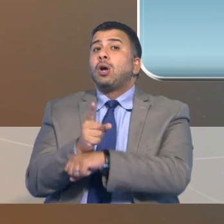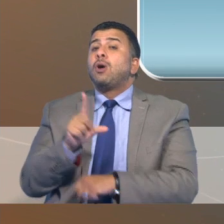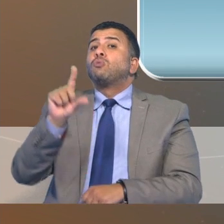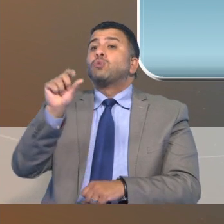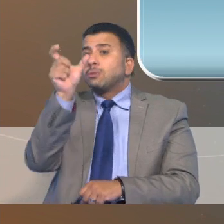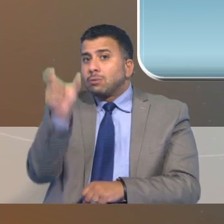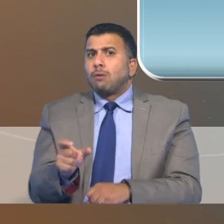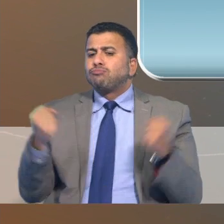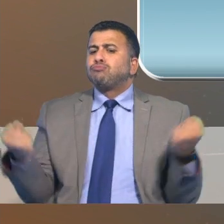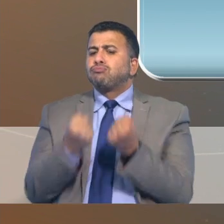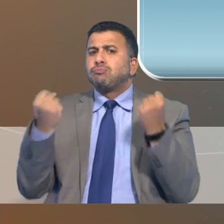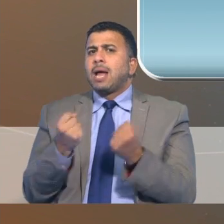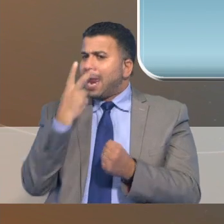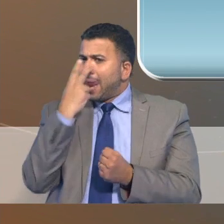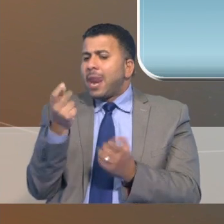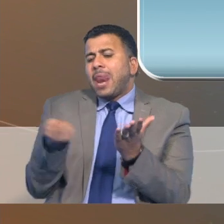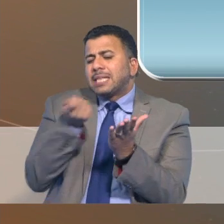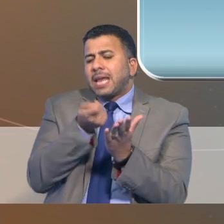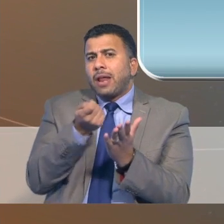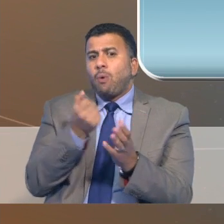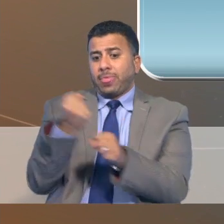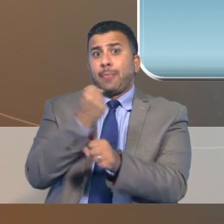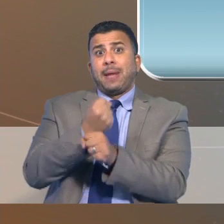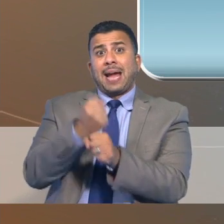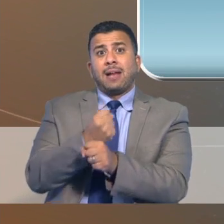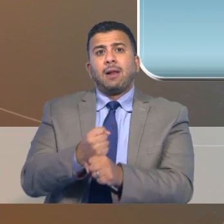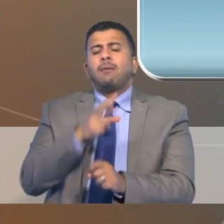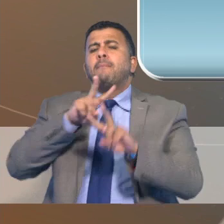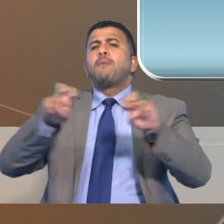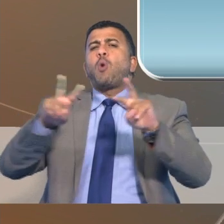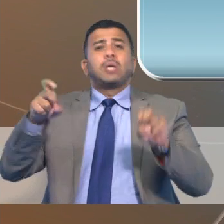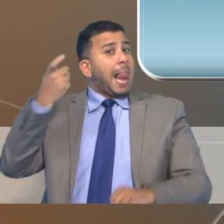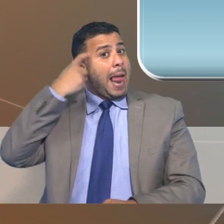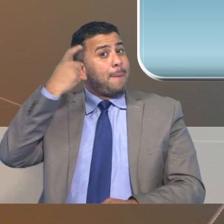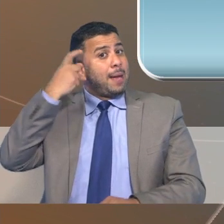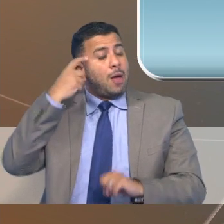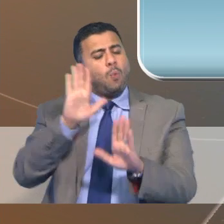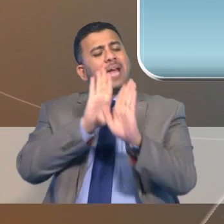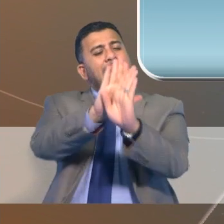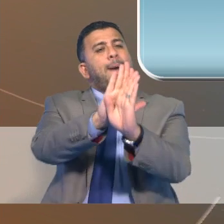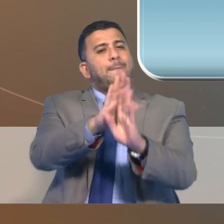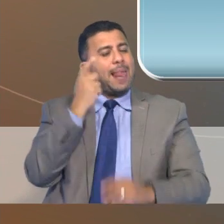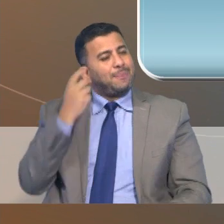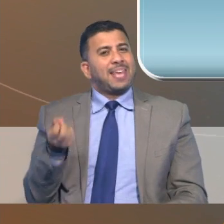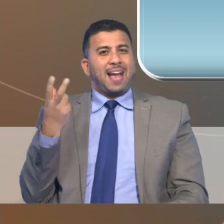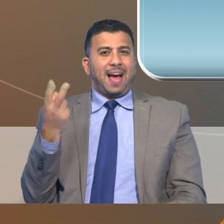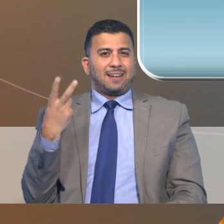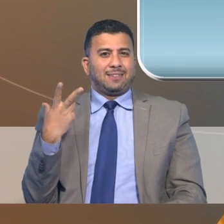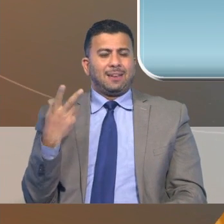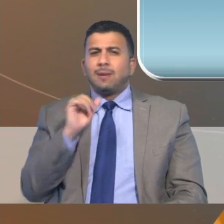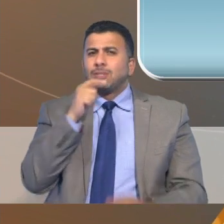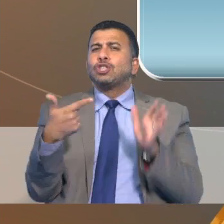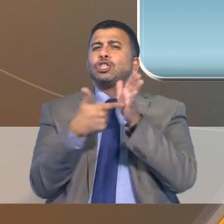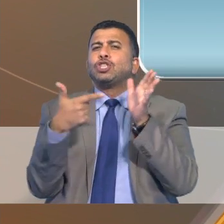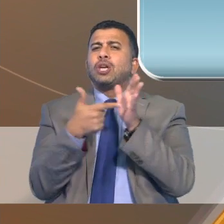الكفاءات البشرية المدربة نظريا وتطبيقيا، ورعاية البحوث العلمية ودعم الابتكار. وتتكون